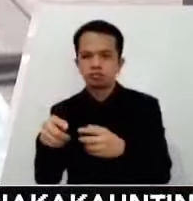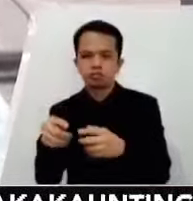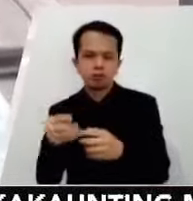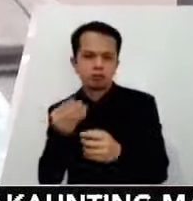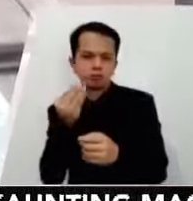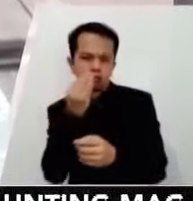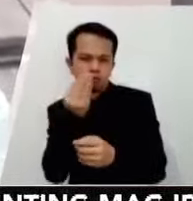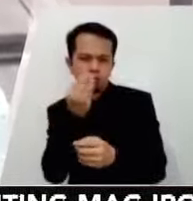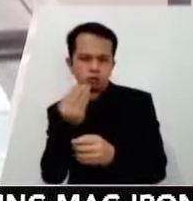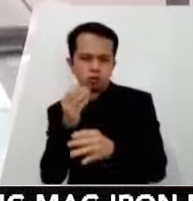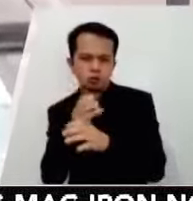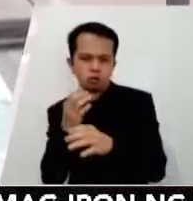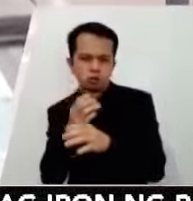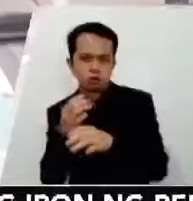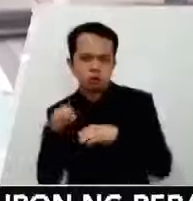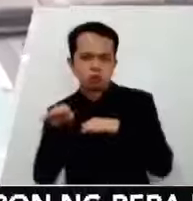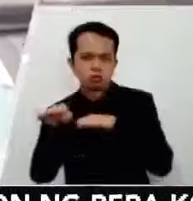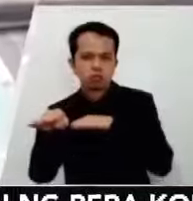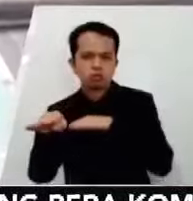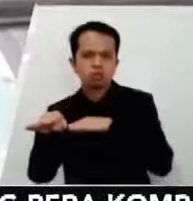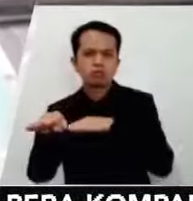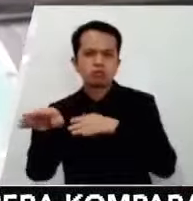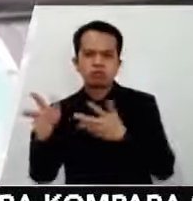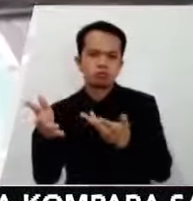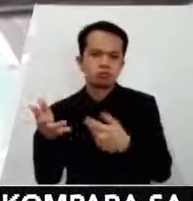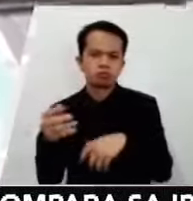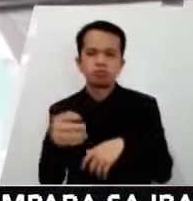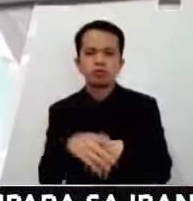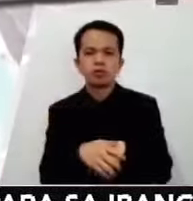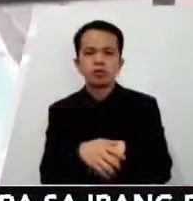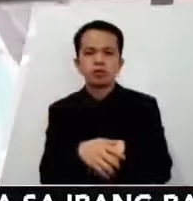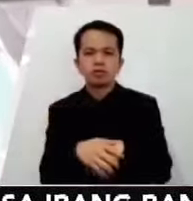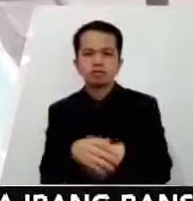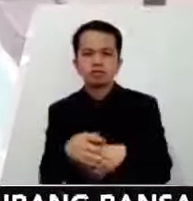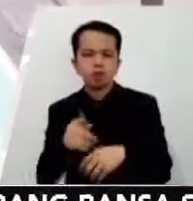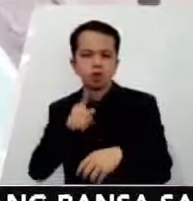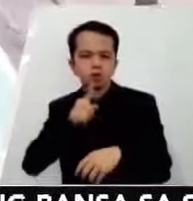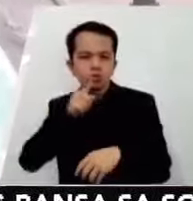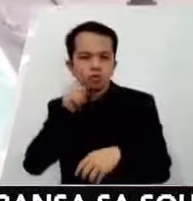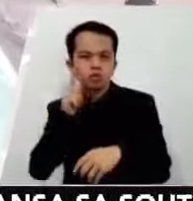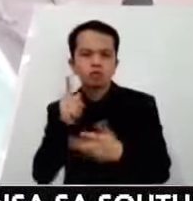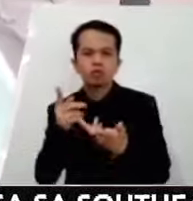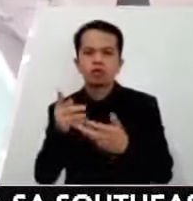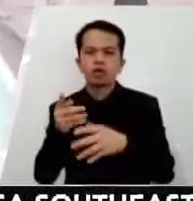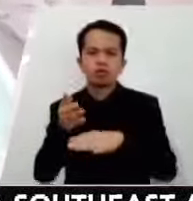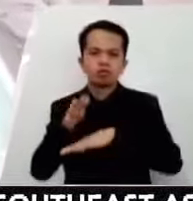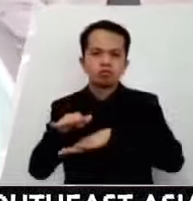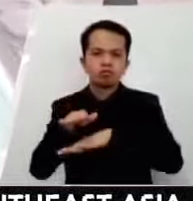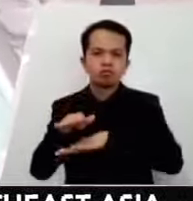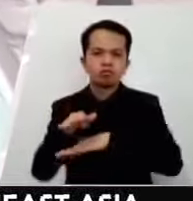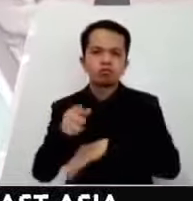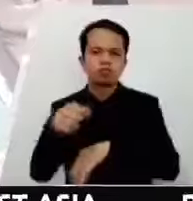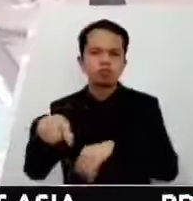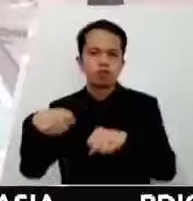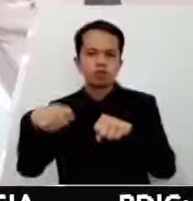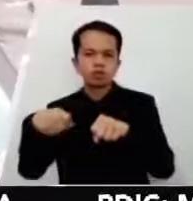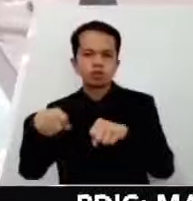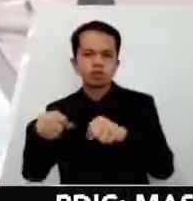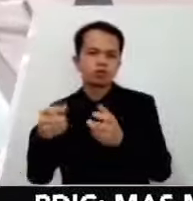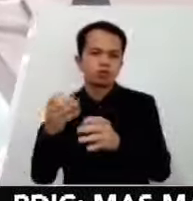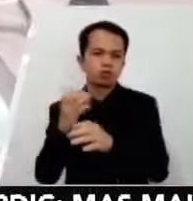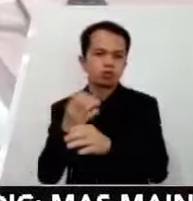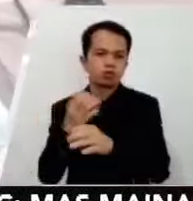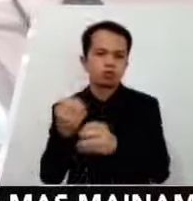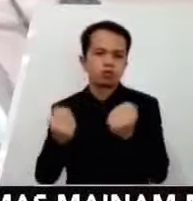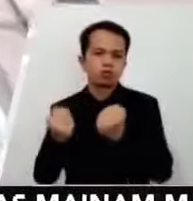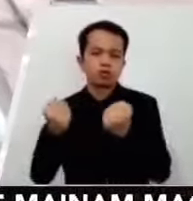sa mga oras na ito. Maayos pa ho ang paglalakbay ng ating mga motorista. Kung nagkakaroon man mga tumitigil, humihimpil ng sasakyan dahil